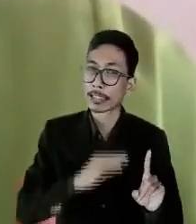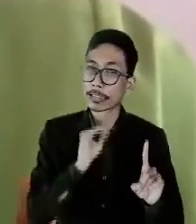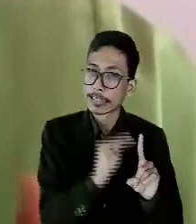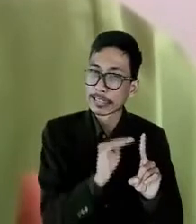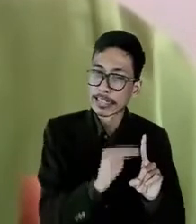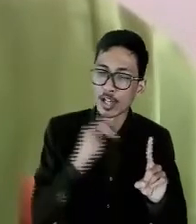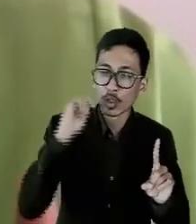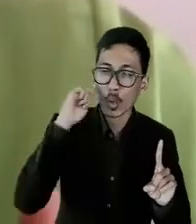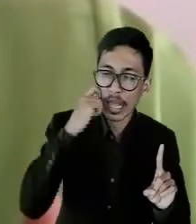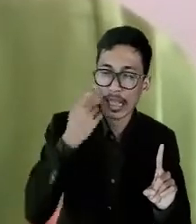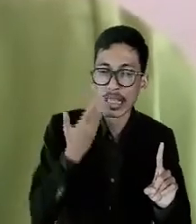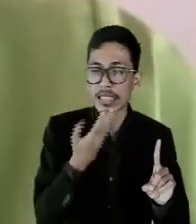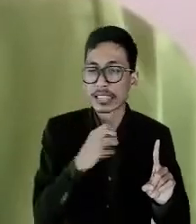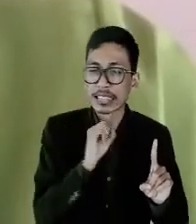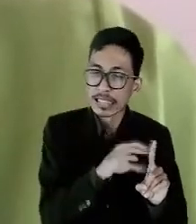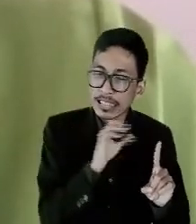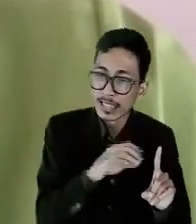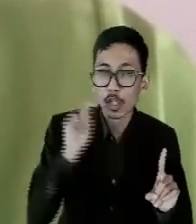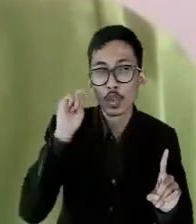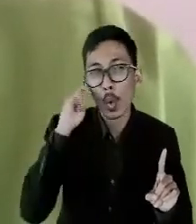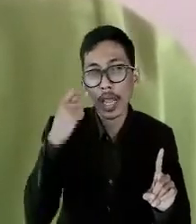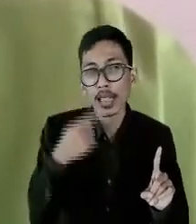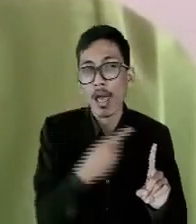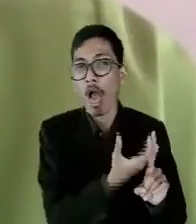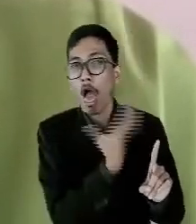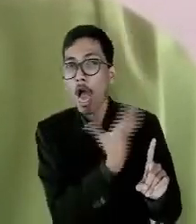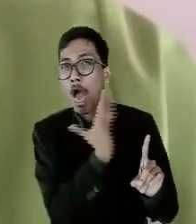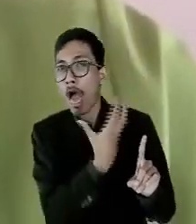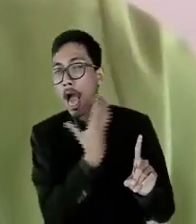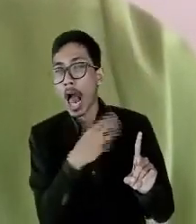mereka mungkin agak berbeda ya, karena